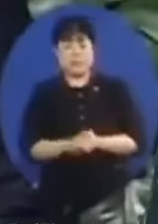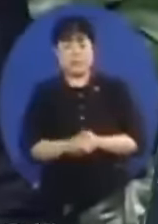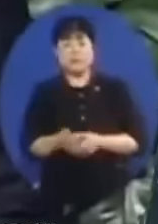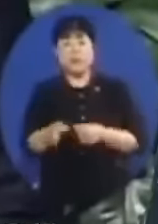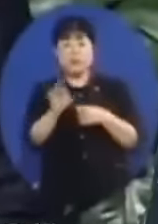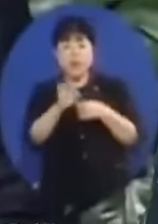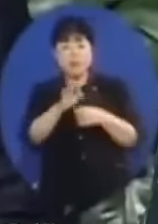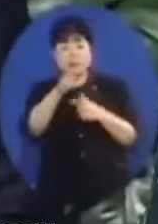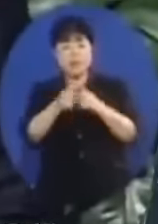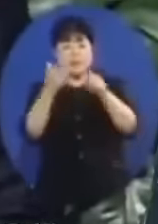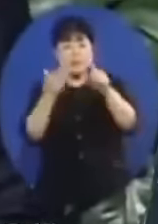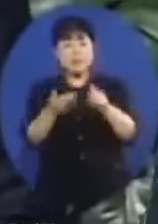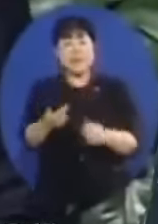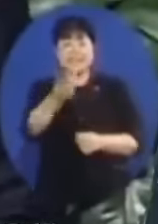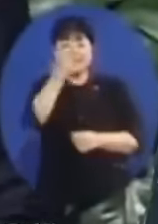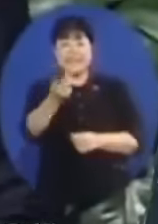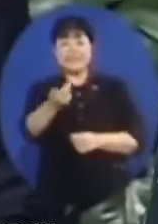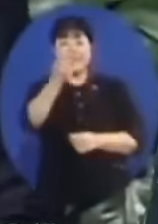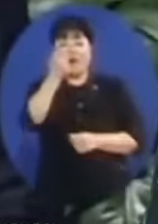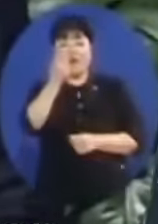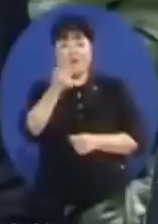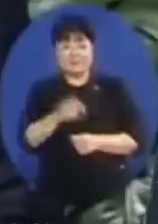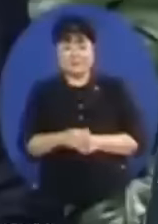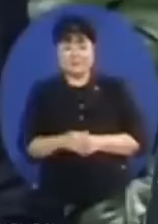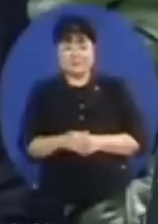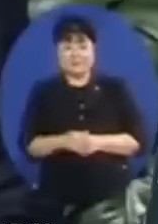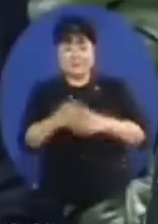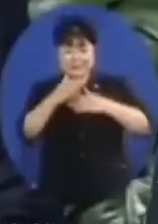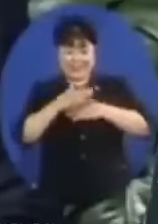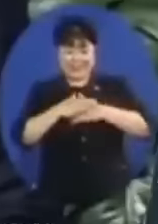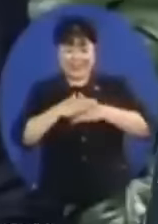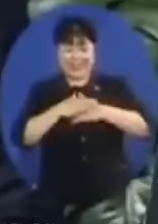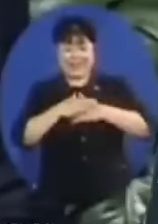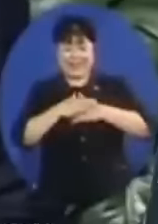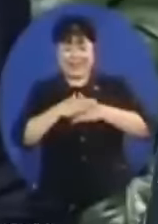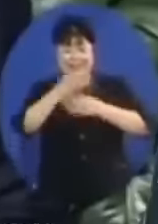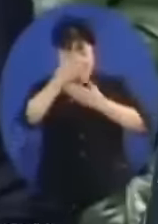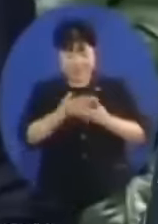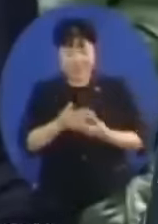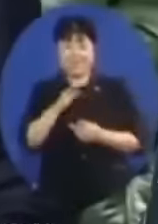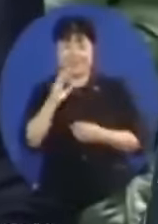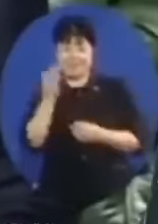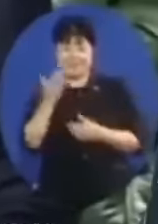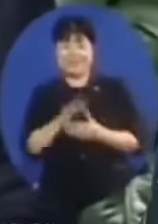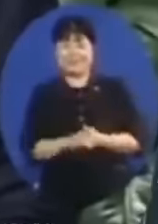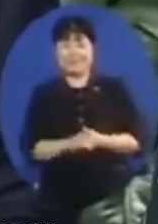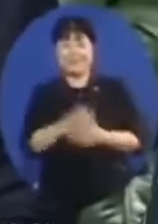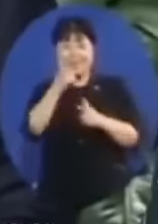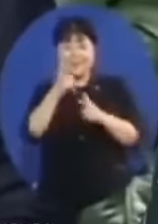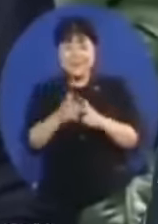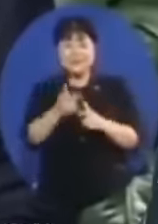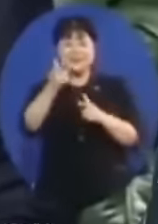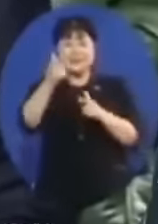그러면 예수님의 생명이 나에게 주어지는 것입니다.